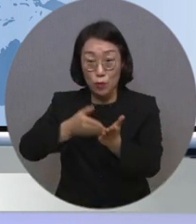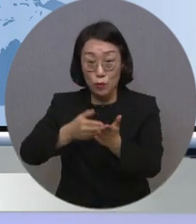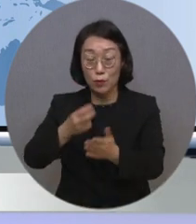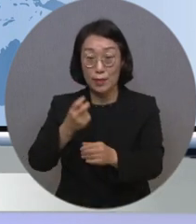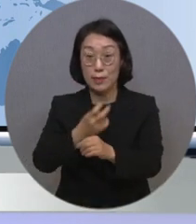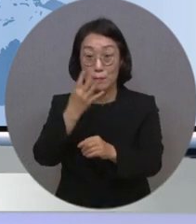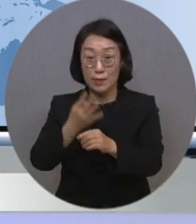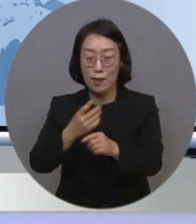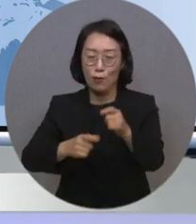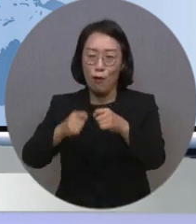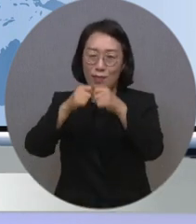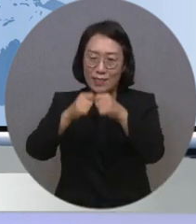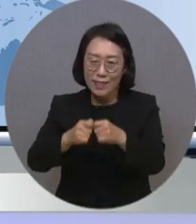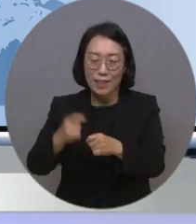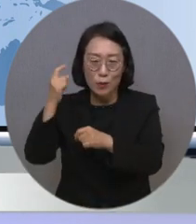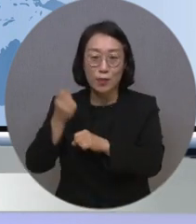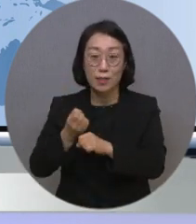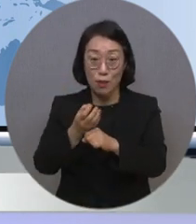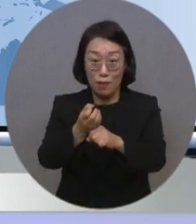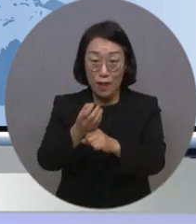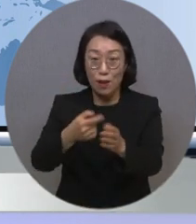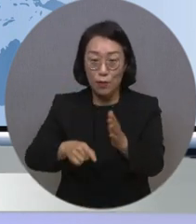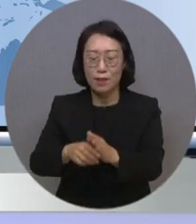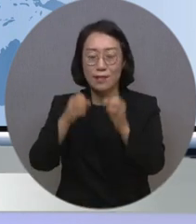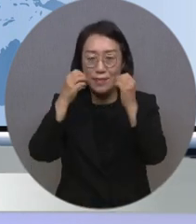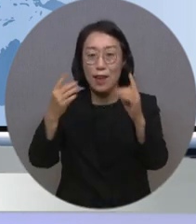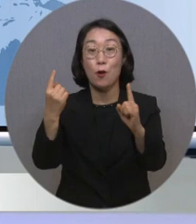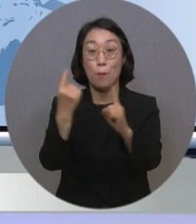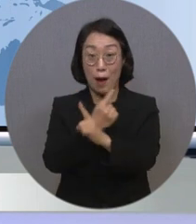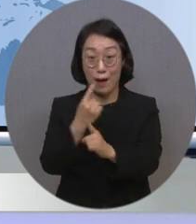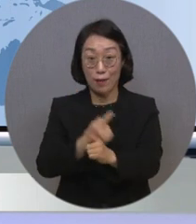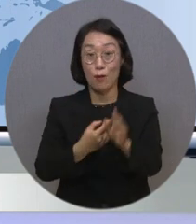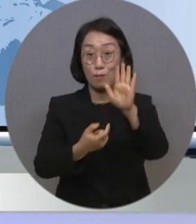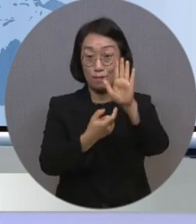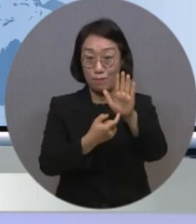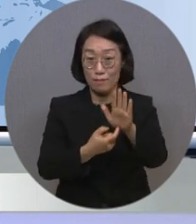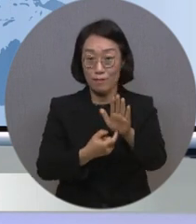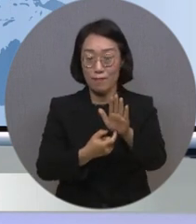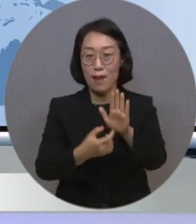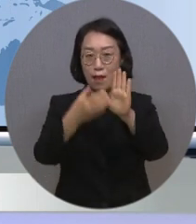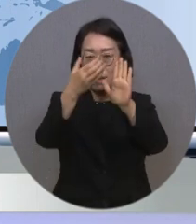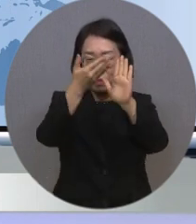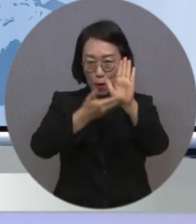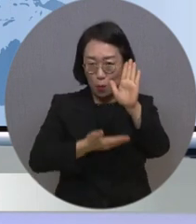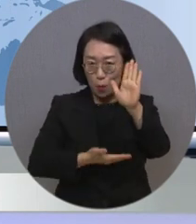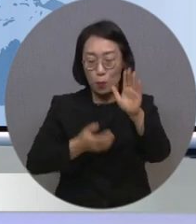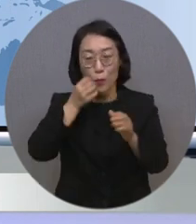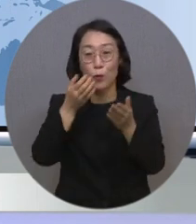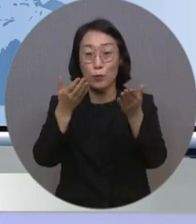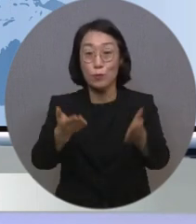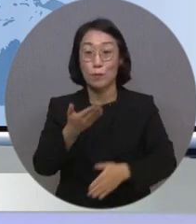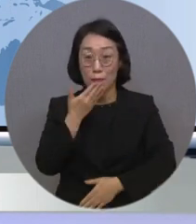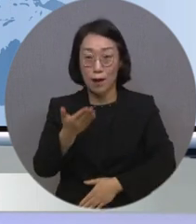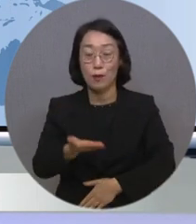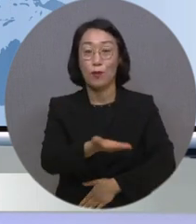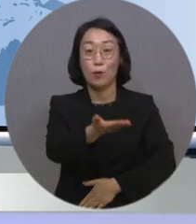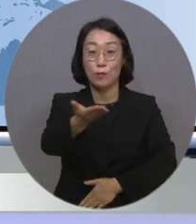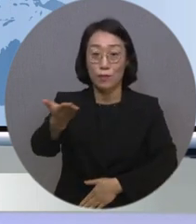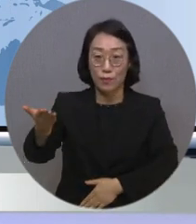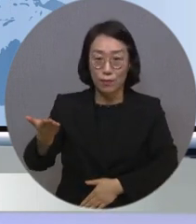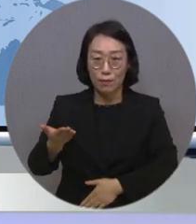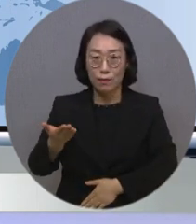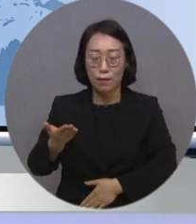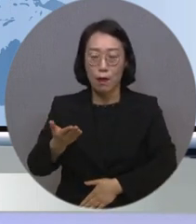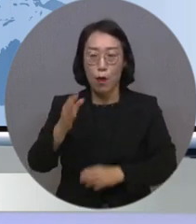24가 더 알찬 정보전달을 위해 새롭게 개편되어 더욱 다양한 구성으로 만나 뵙게 됐는데요 시청자 여러분의